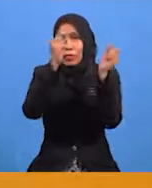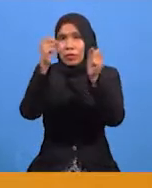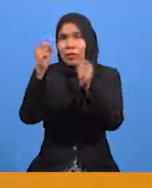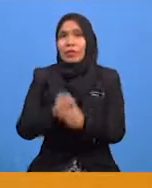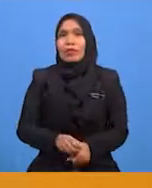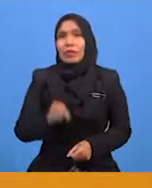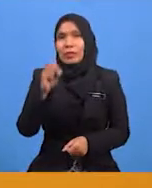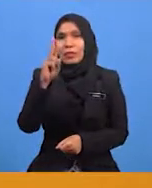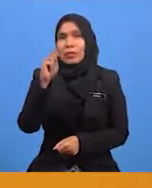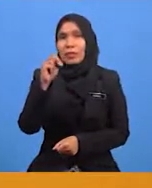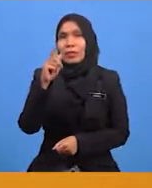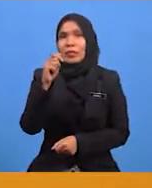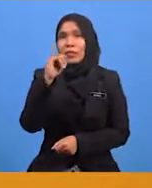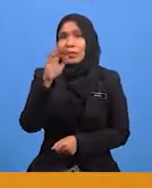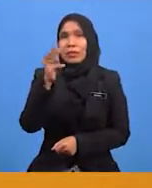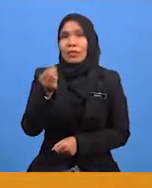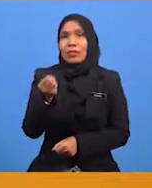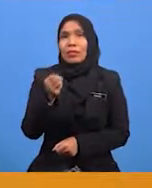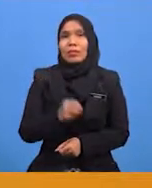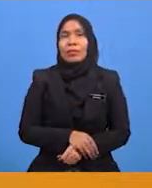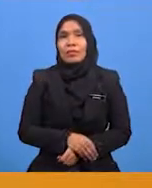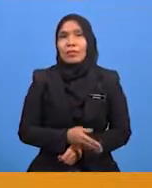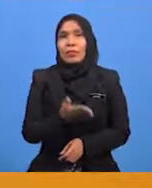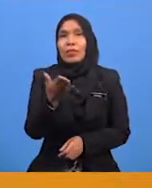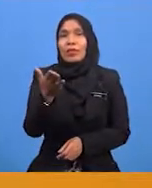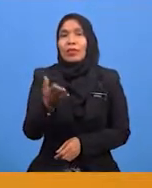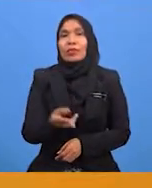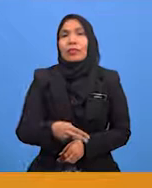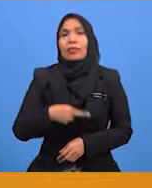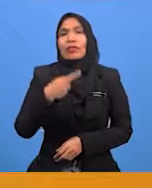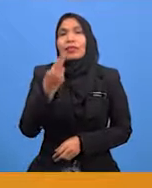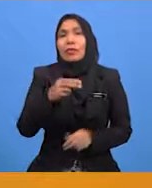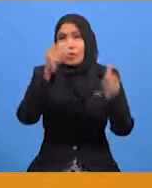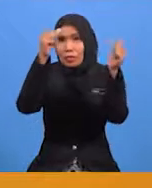nikmatilah angin dan udara ilmu itu,